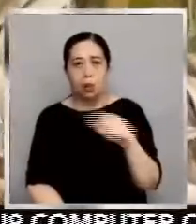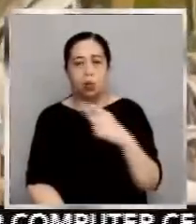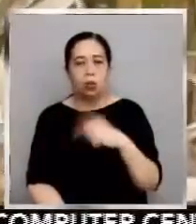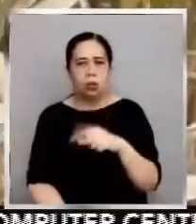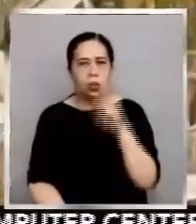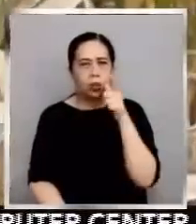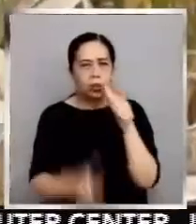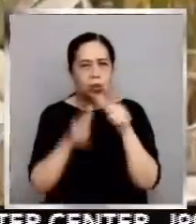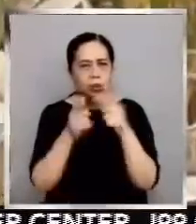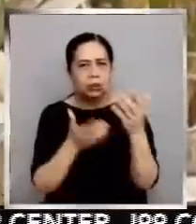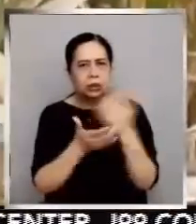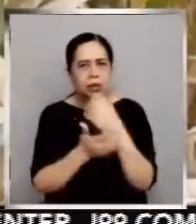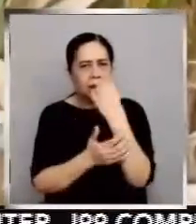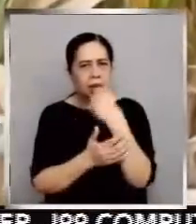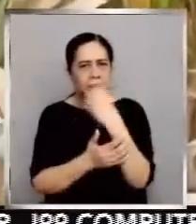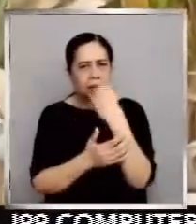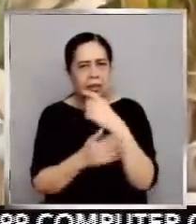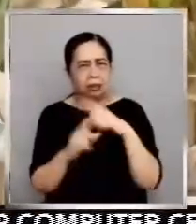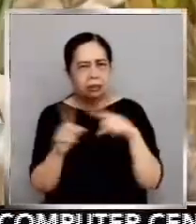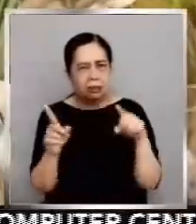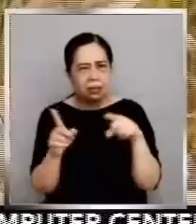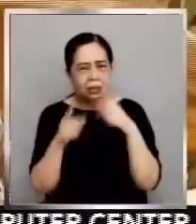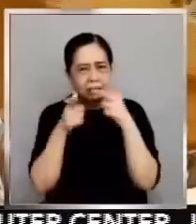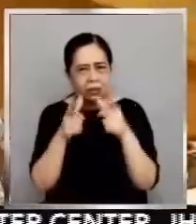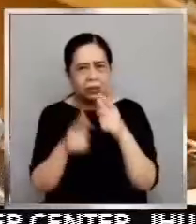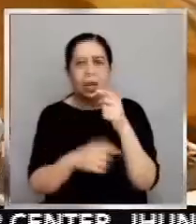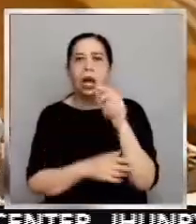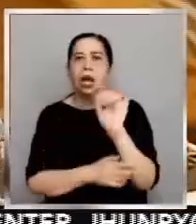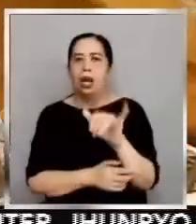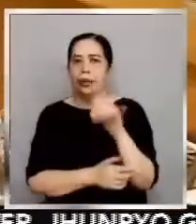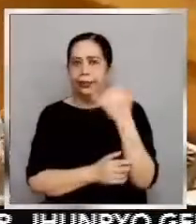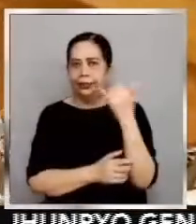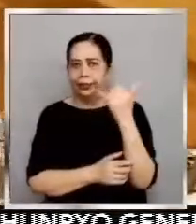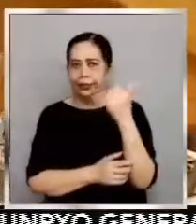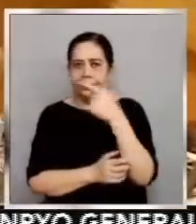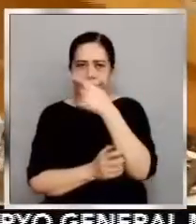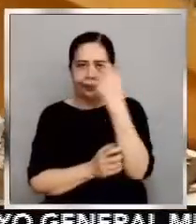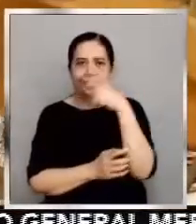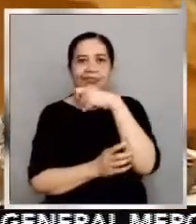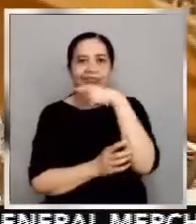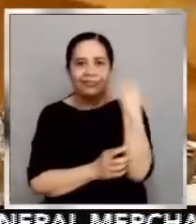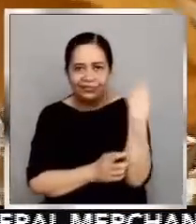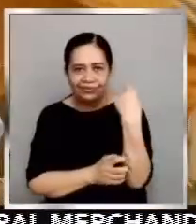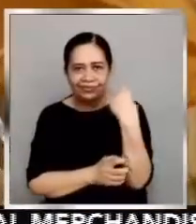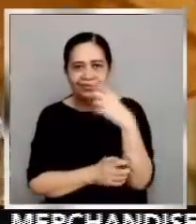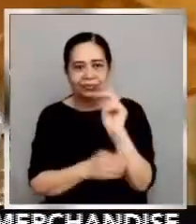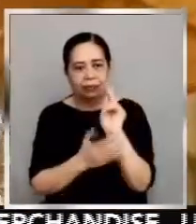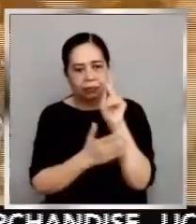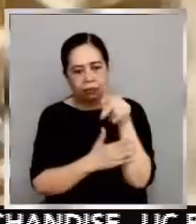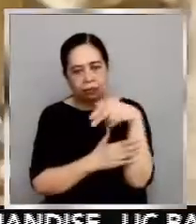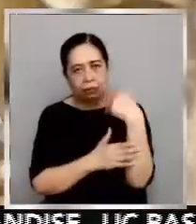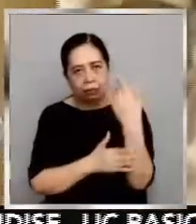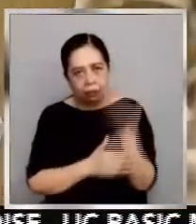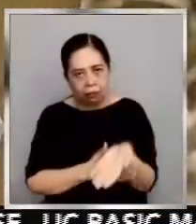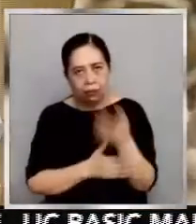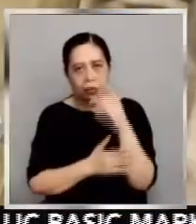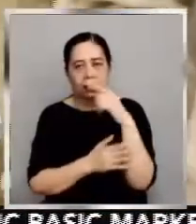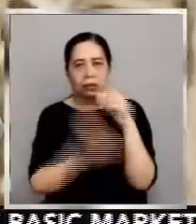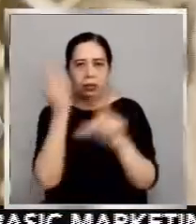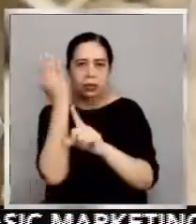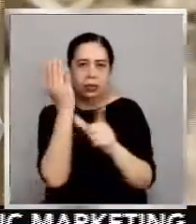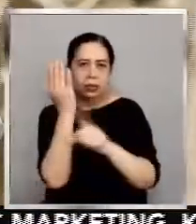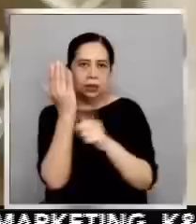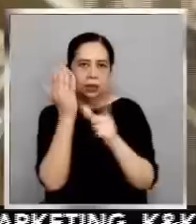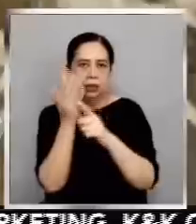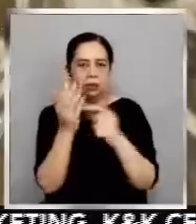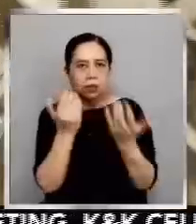mga mais. Pero ang paninilaw pala, dahil natutuyo at nalalanta na ang mga dahon kung kailan namumunga